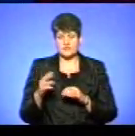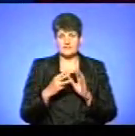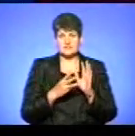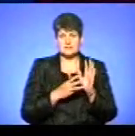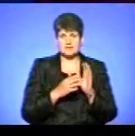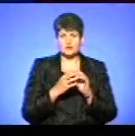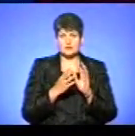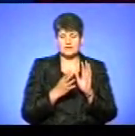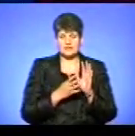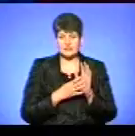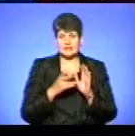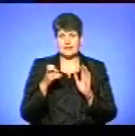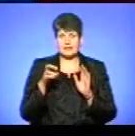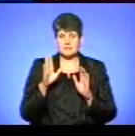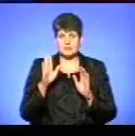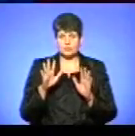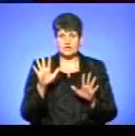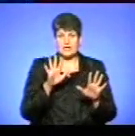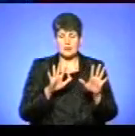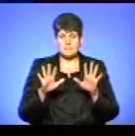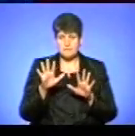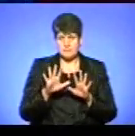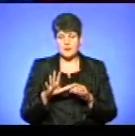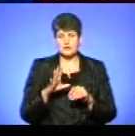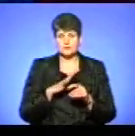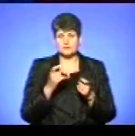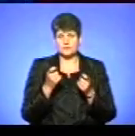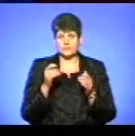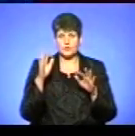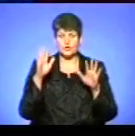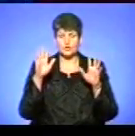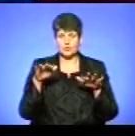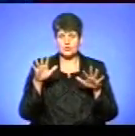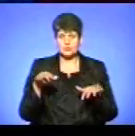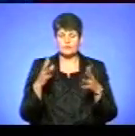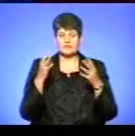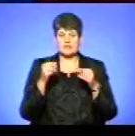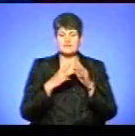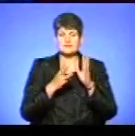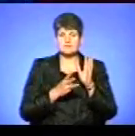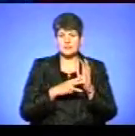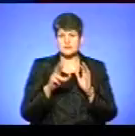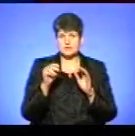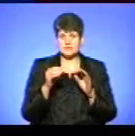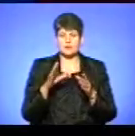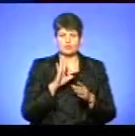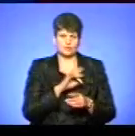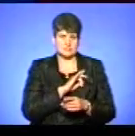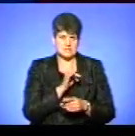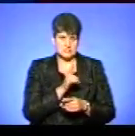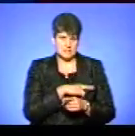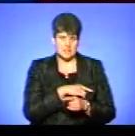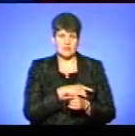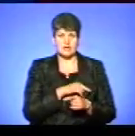18 та 19 липня буде хмарно, часом дощі. В день 18 числа місцями й сильні,